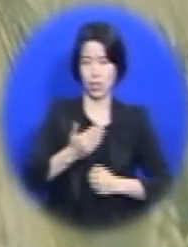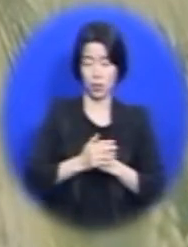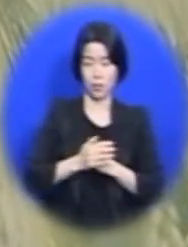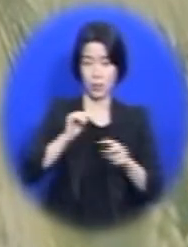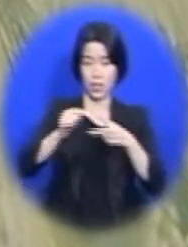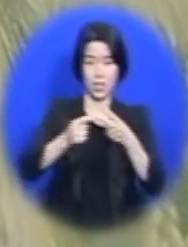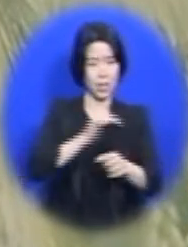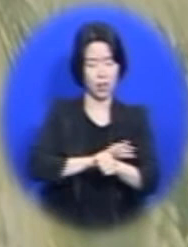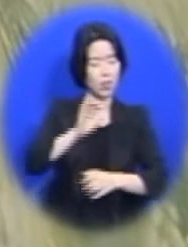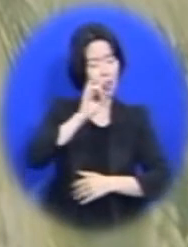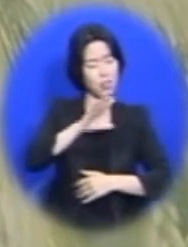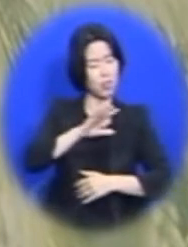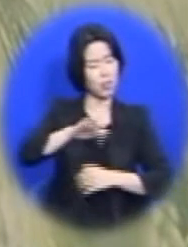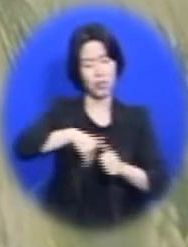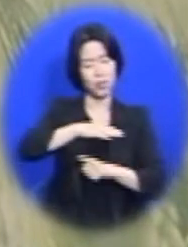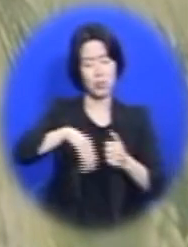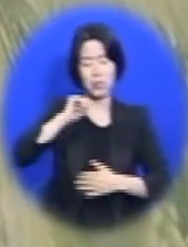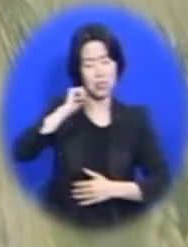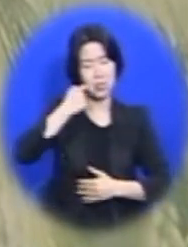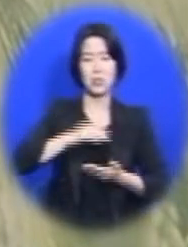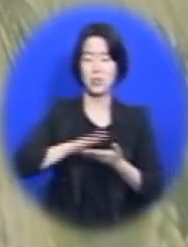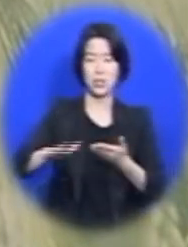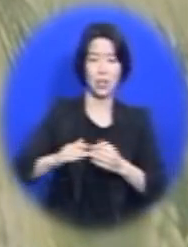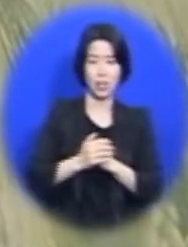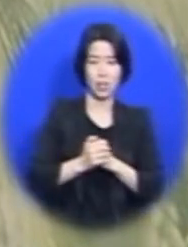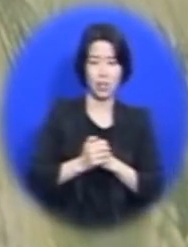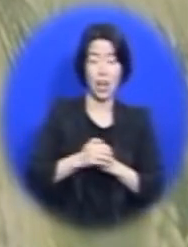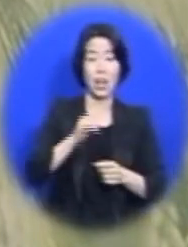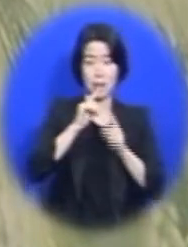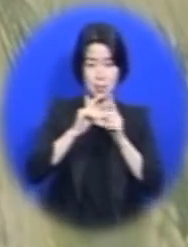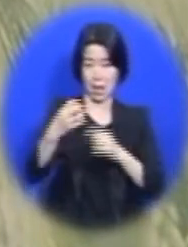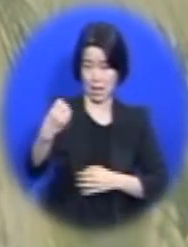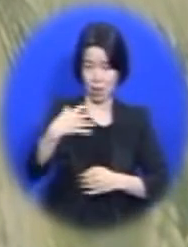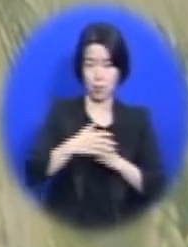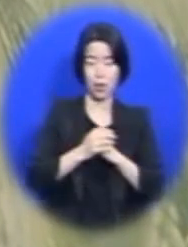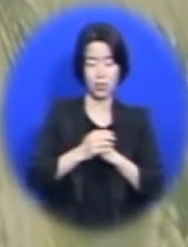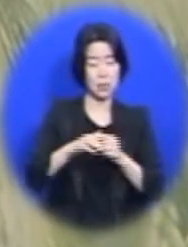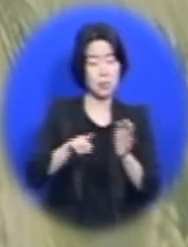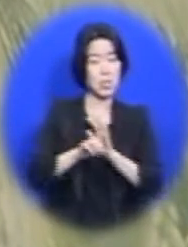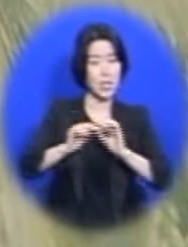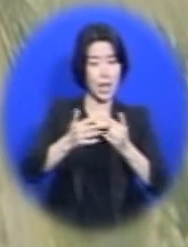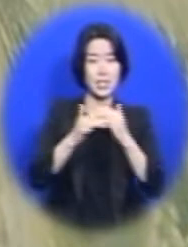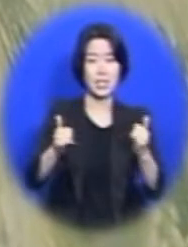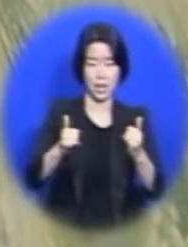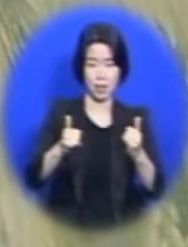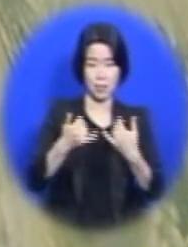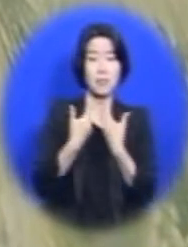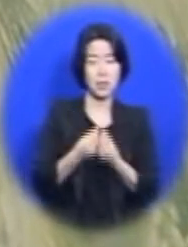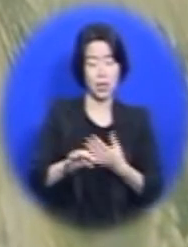이해가 잘안 됩니다. 형편이 어렵습니다. 라고 하면 불신자인 경우에는 이해가